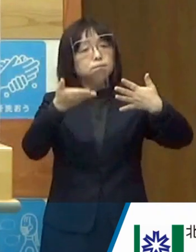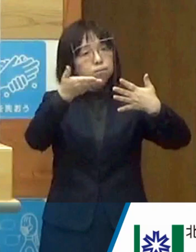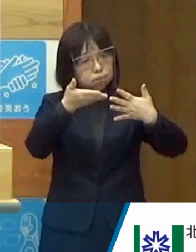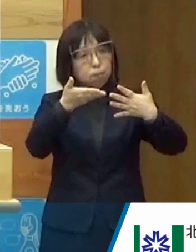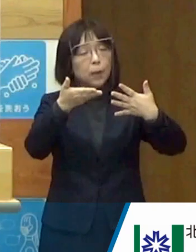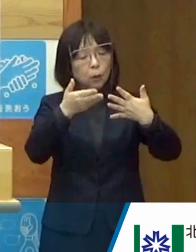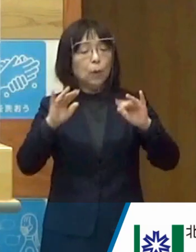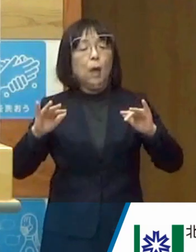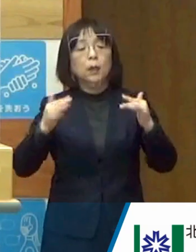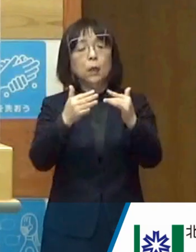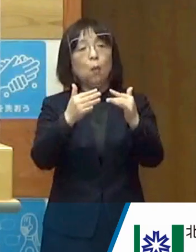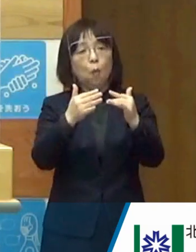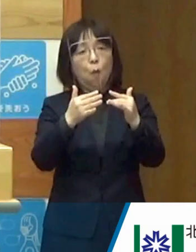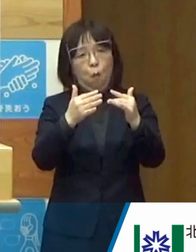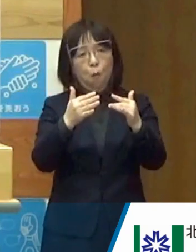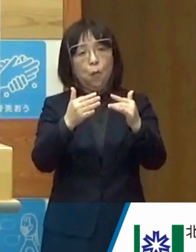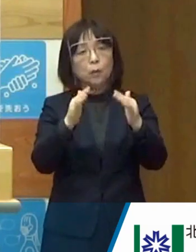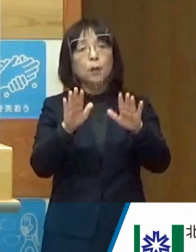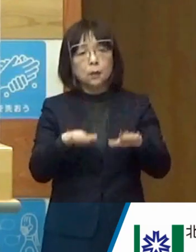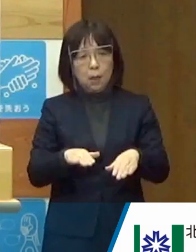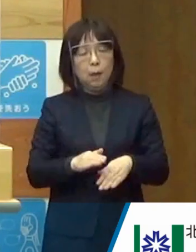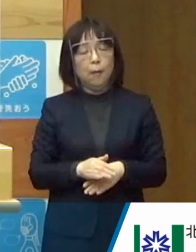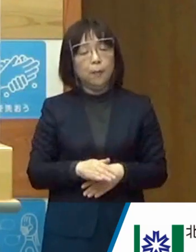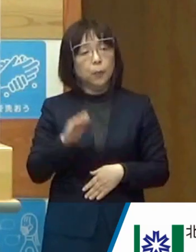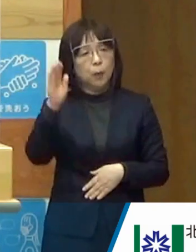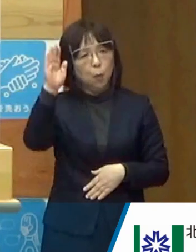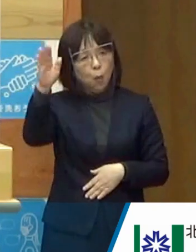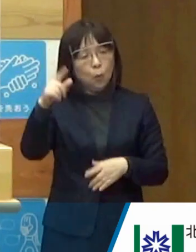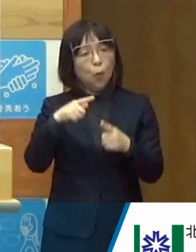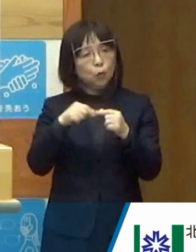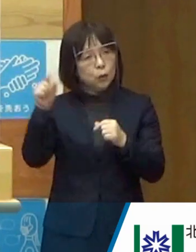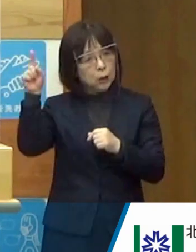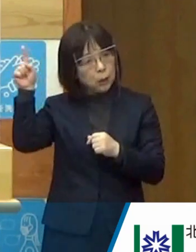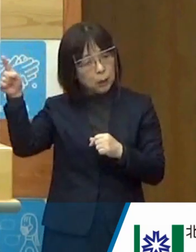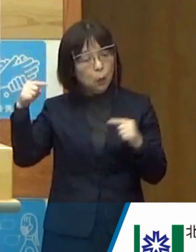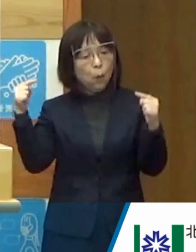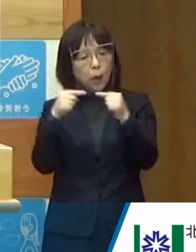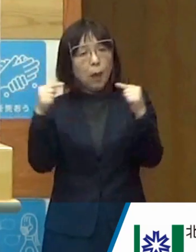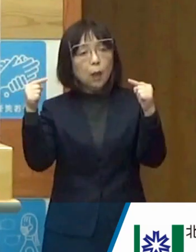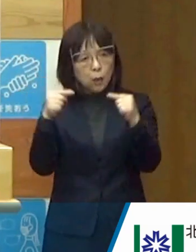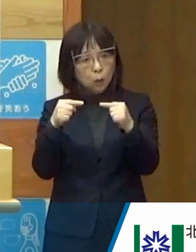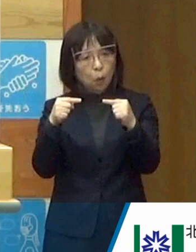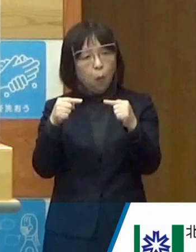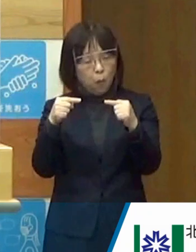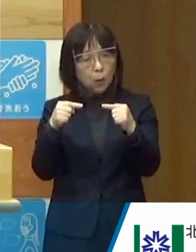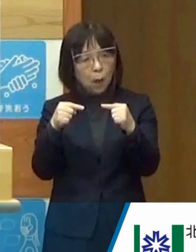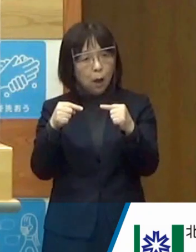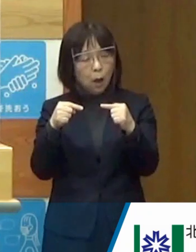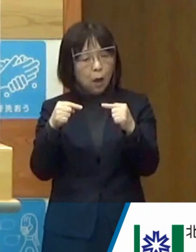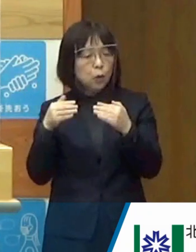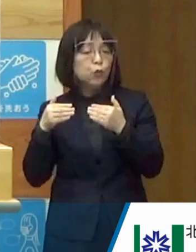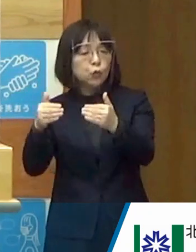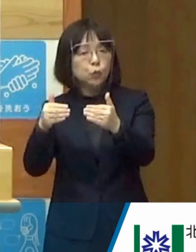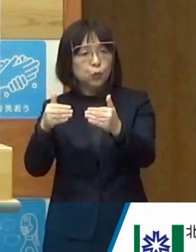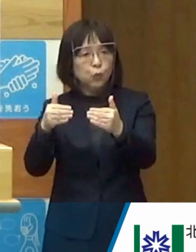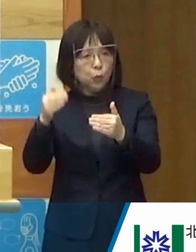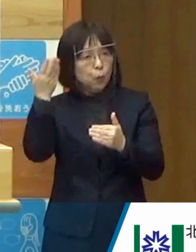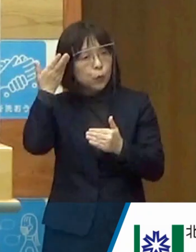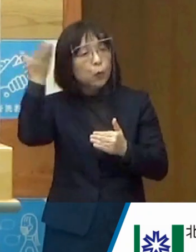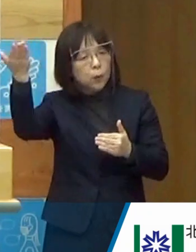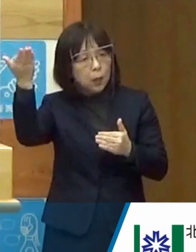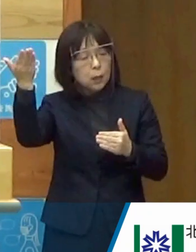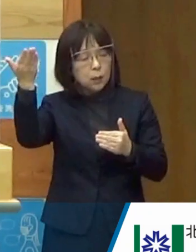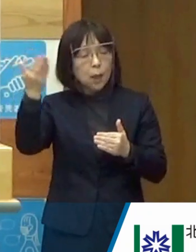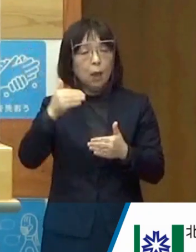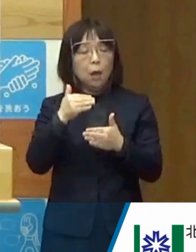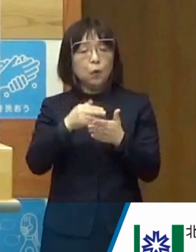どが議論されました。今後国における検討が加速することも想定をして、道